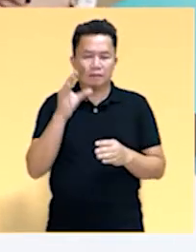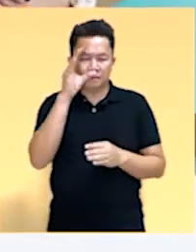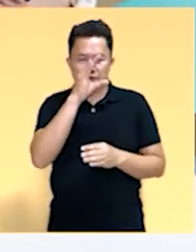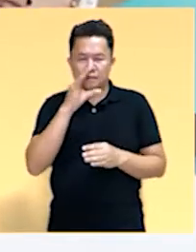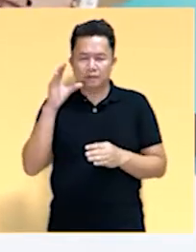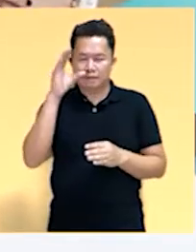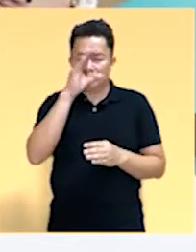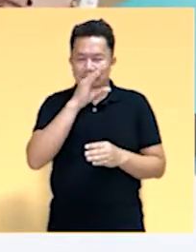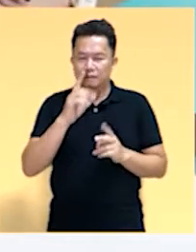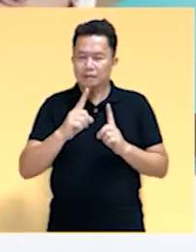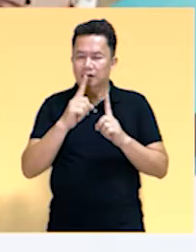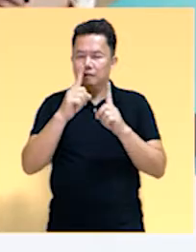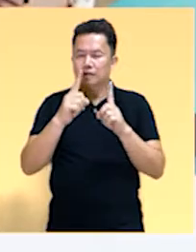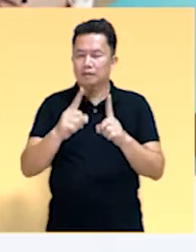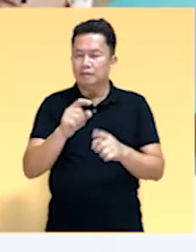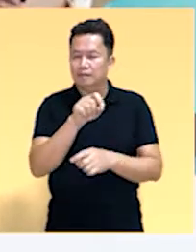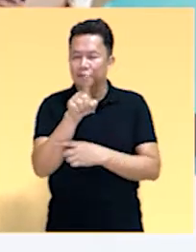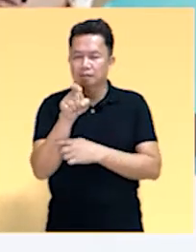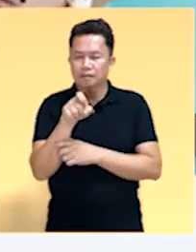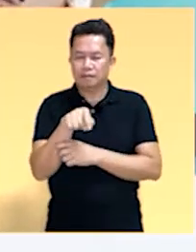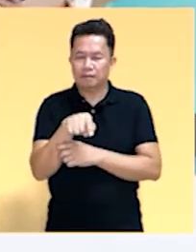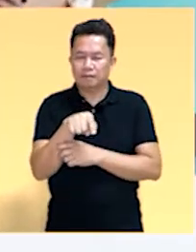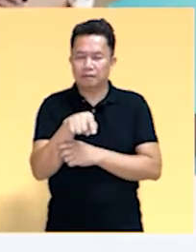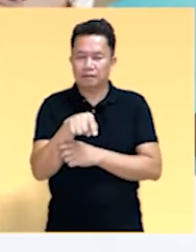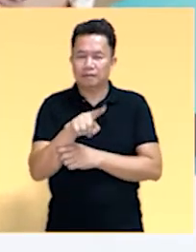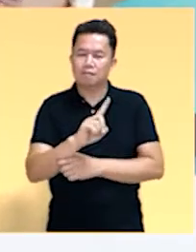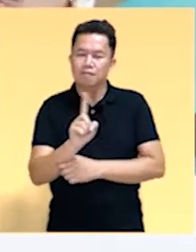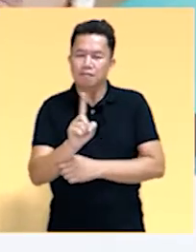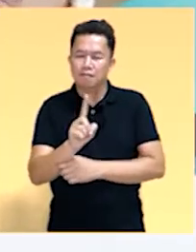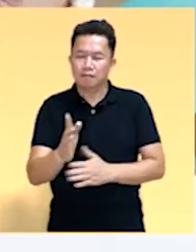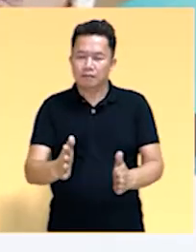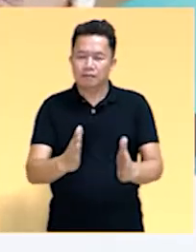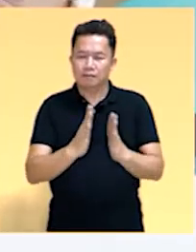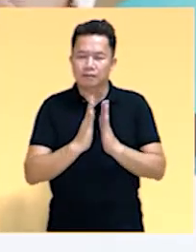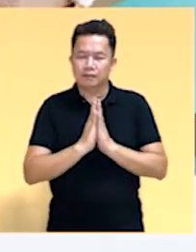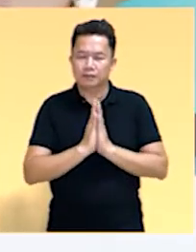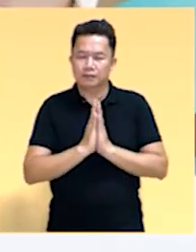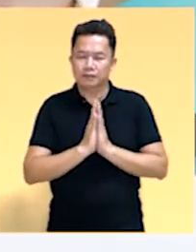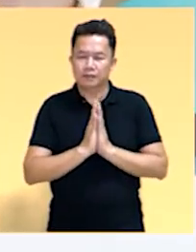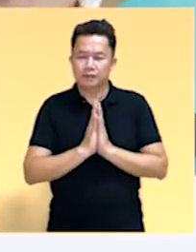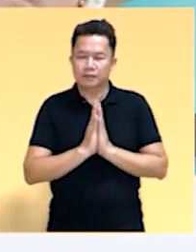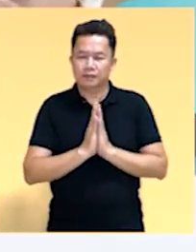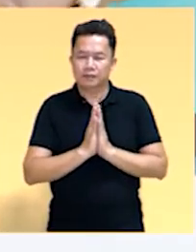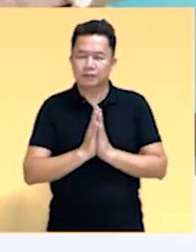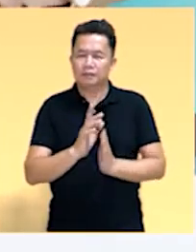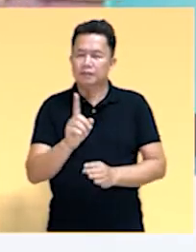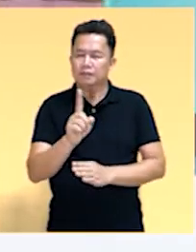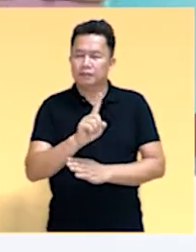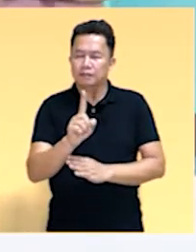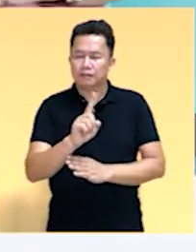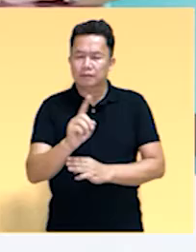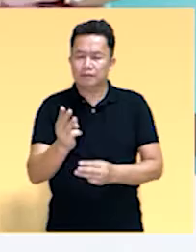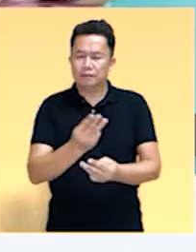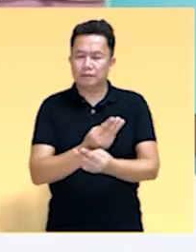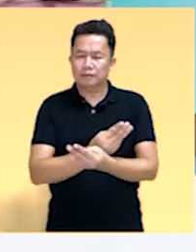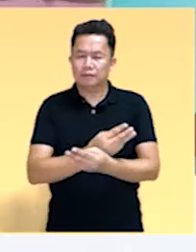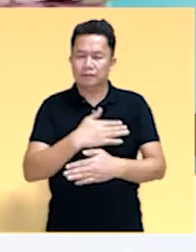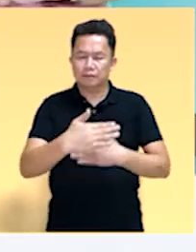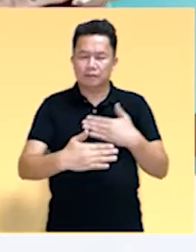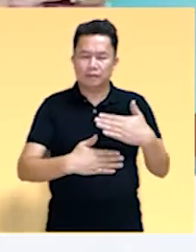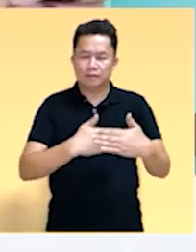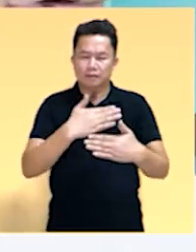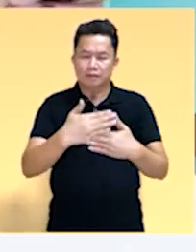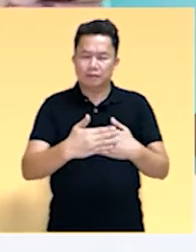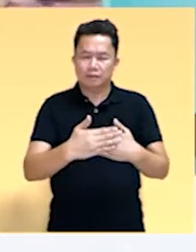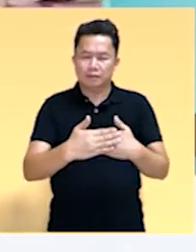Hahanapin natin ang sagot sa tanong na what is asked? Anong mathematical operation kaya ang pwede